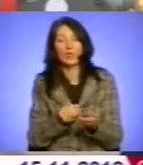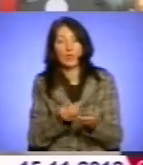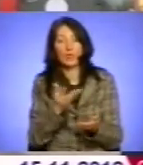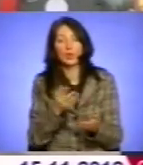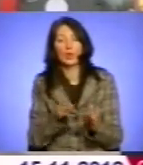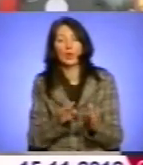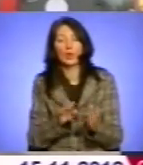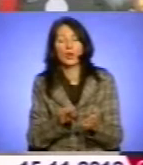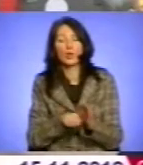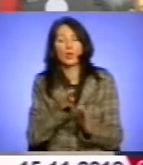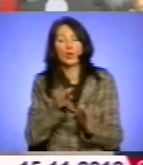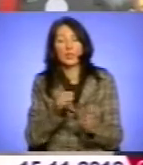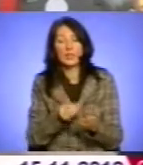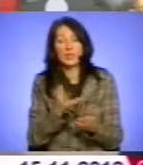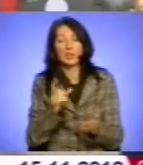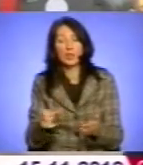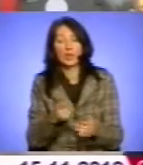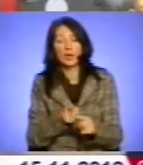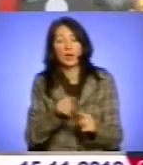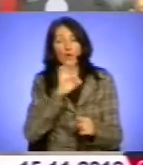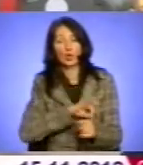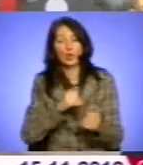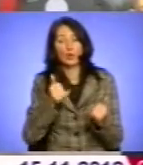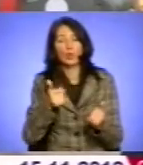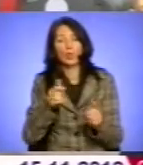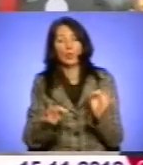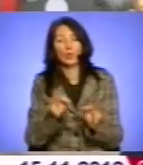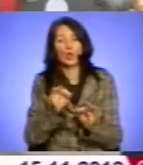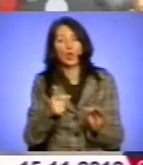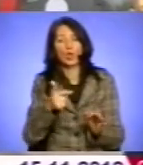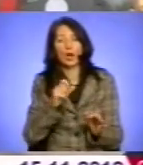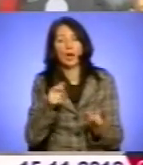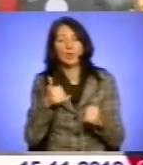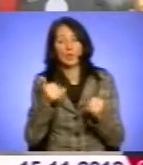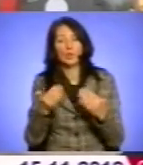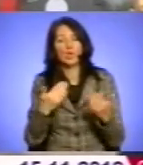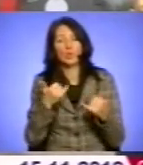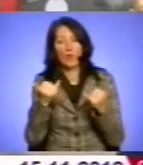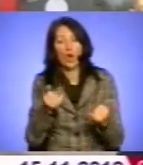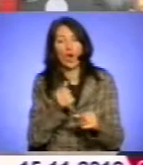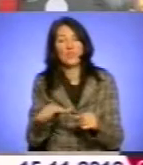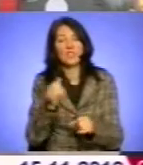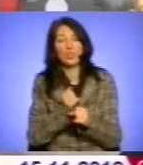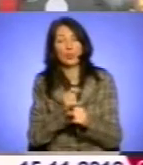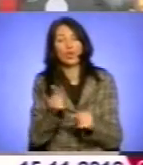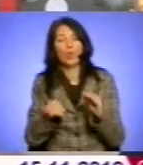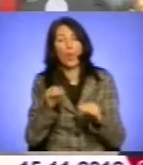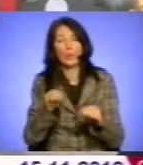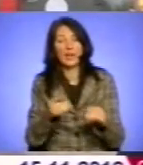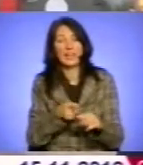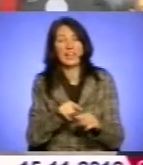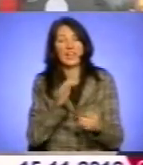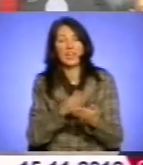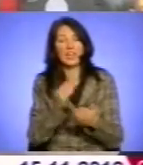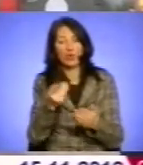абонента, який використовує сьогодні природний газ, ставити до нього великою шаною. І все зробити для того, щоб обладнання, яке є